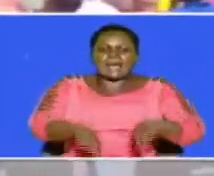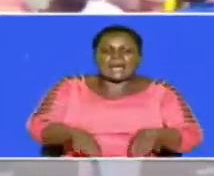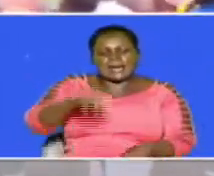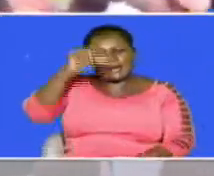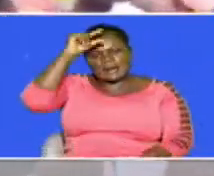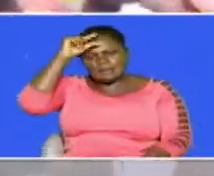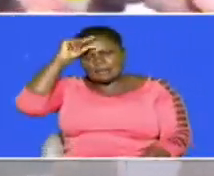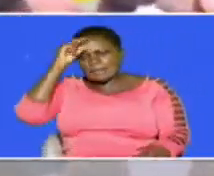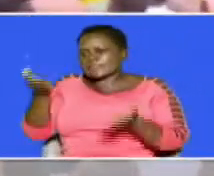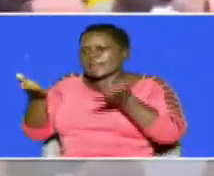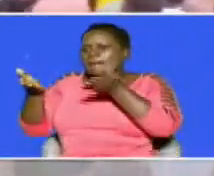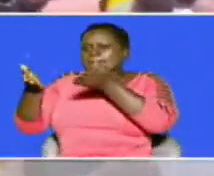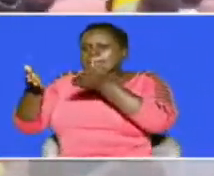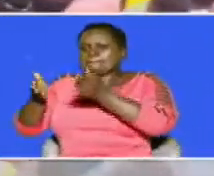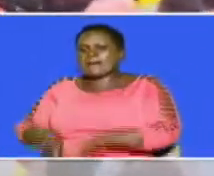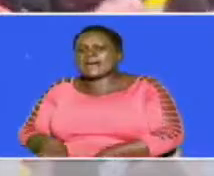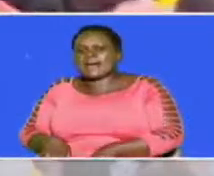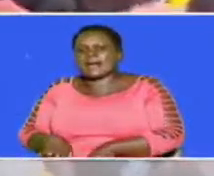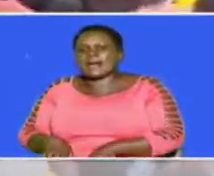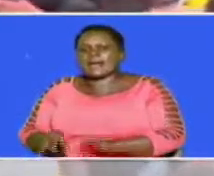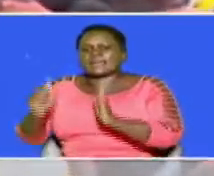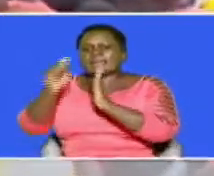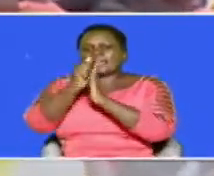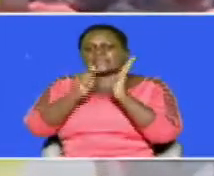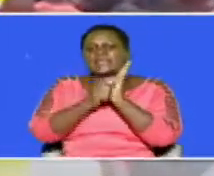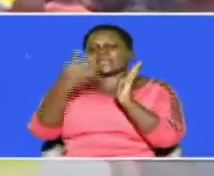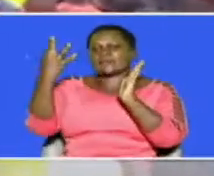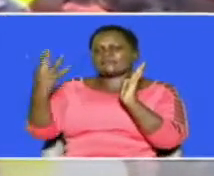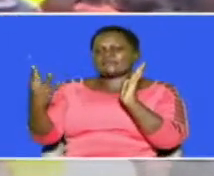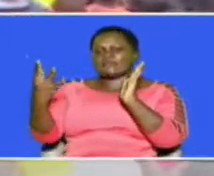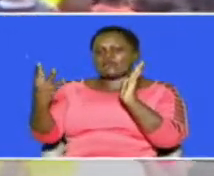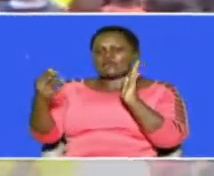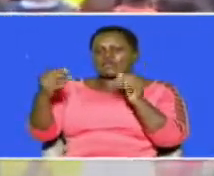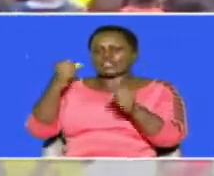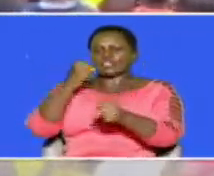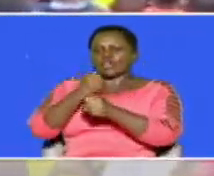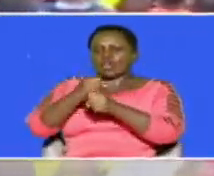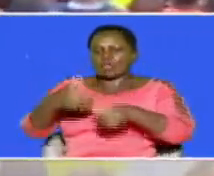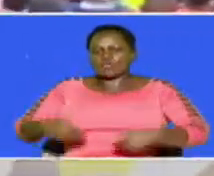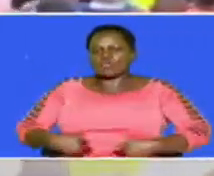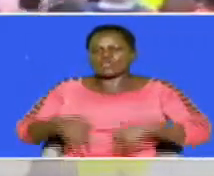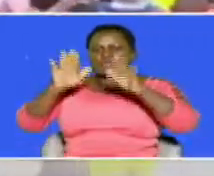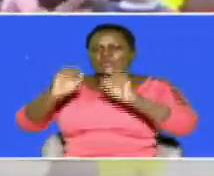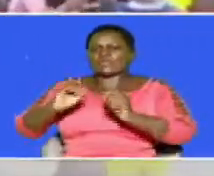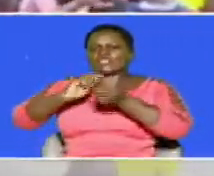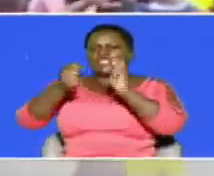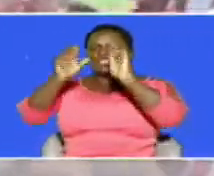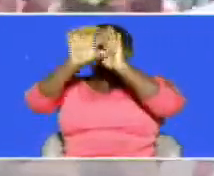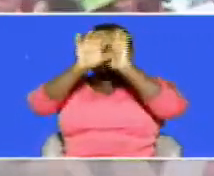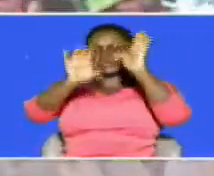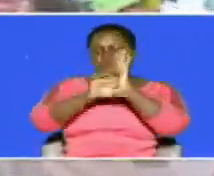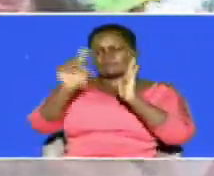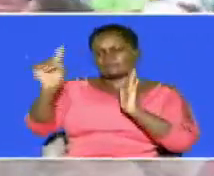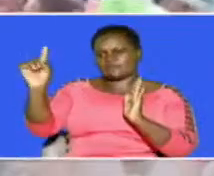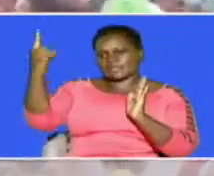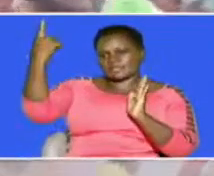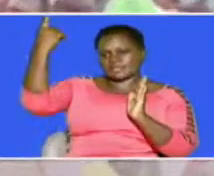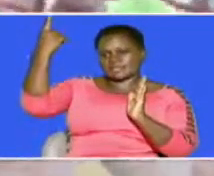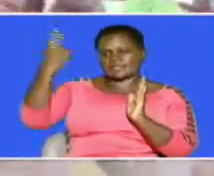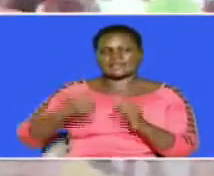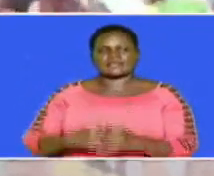serikali, akasambaratisha hiyo maneno ya Big Four, akasema ajira ya vijana sio maana, atitubadilisha katiba kwanza. Mwige